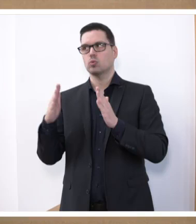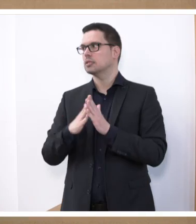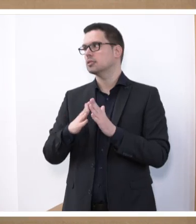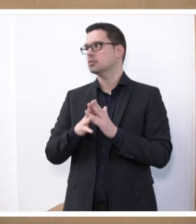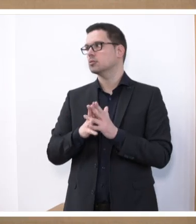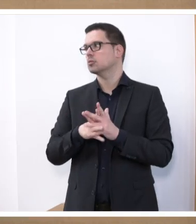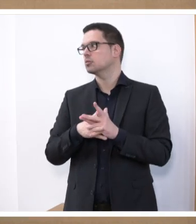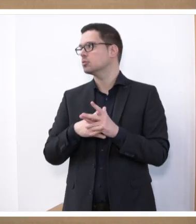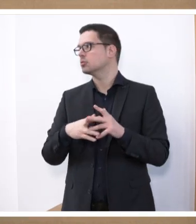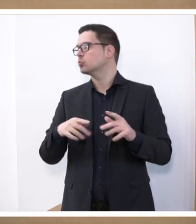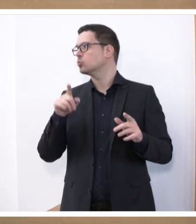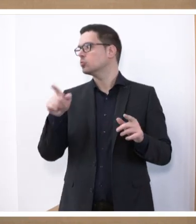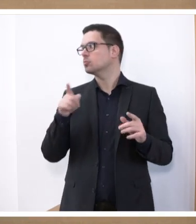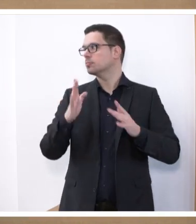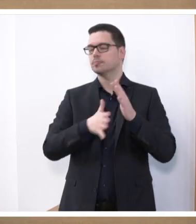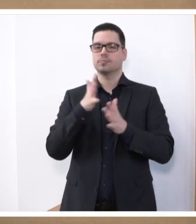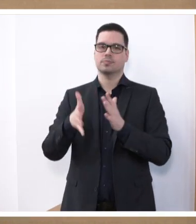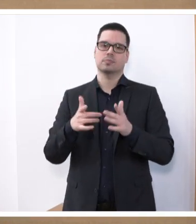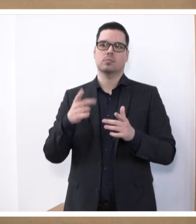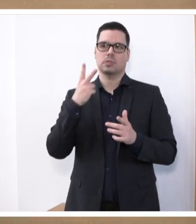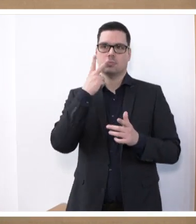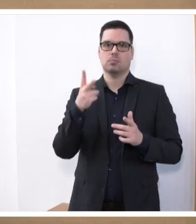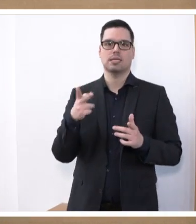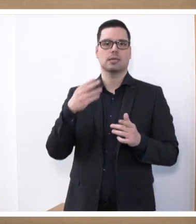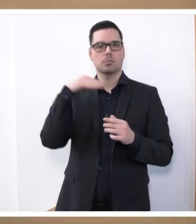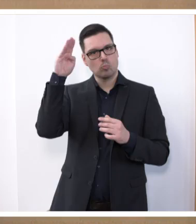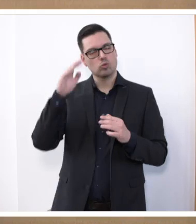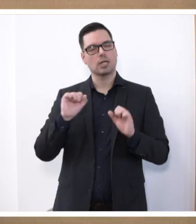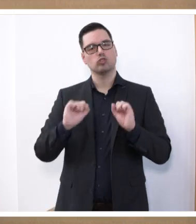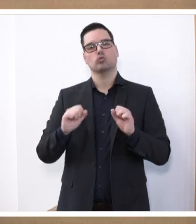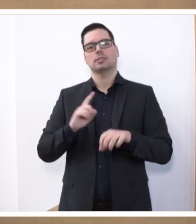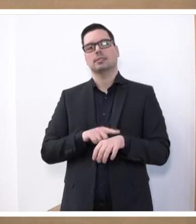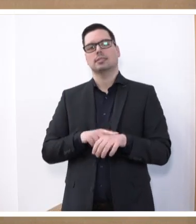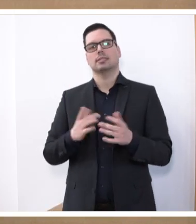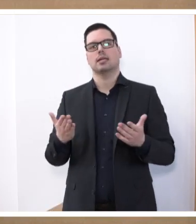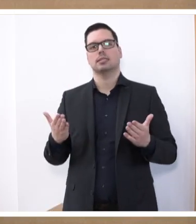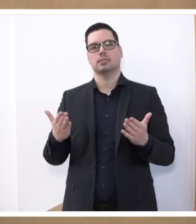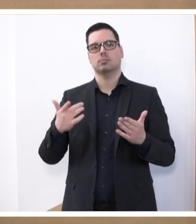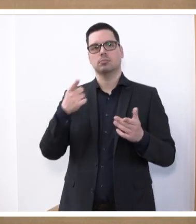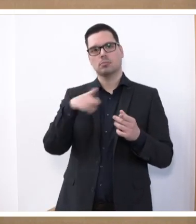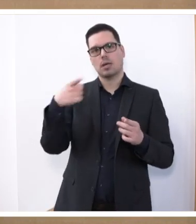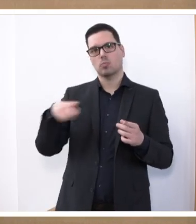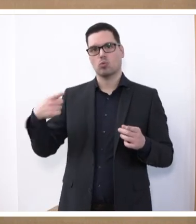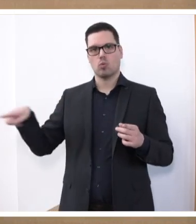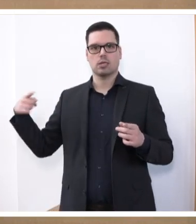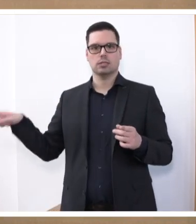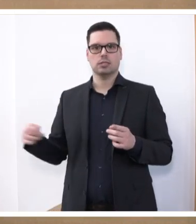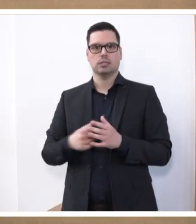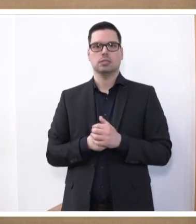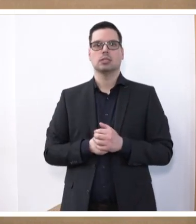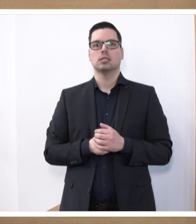du bist ja darauf eingegangen dass eben mit Blick auf Mutterschutzzeiten einzelne Abgeordnete wirklich dann auch von